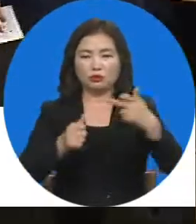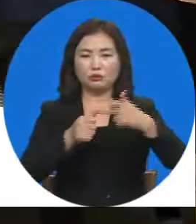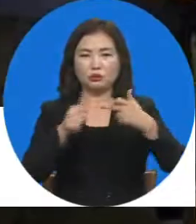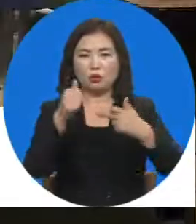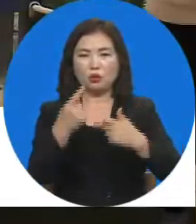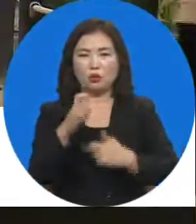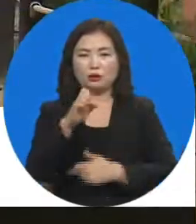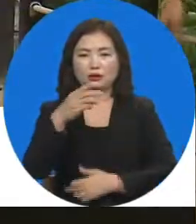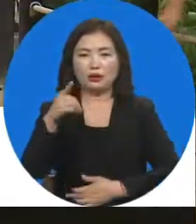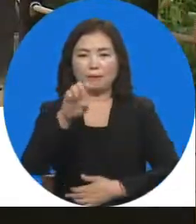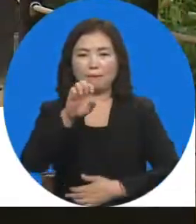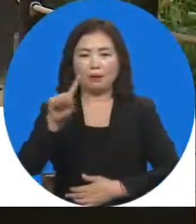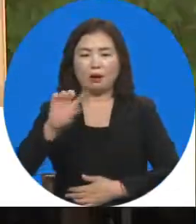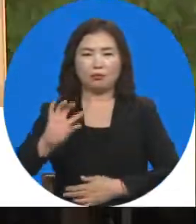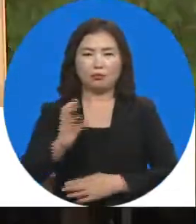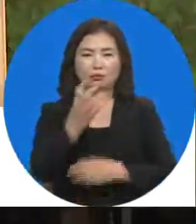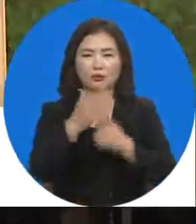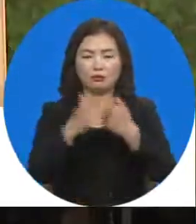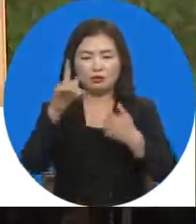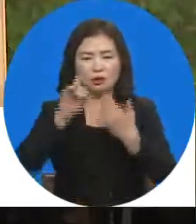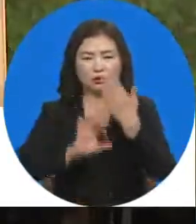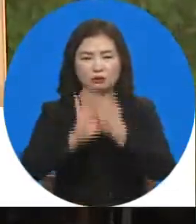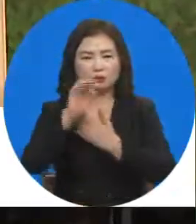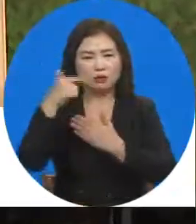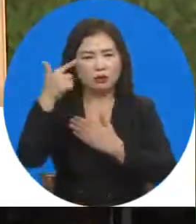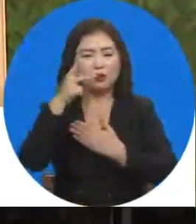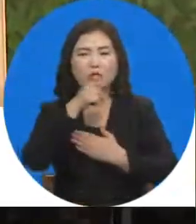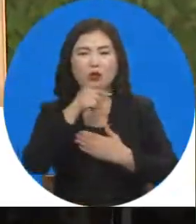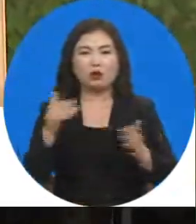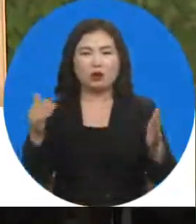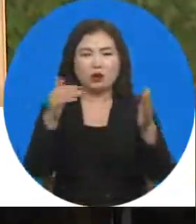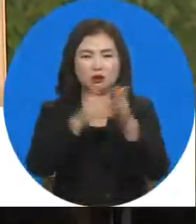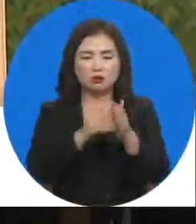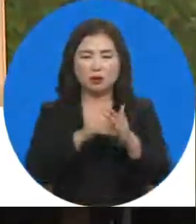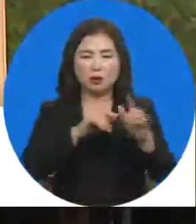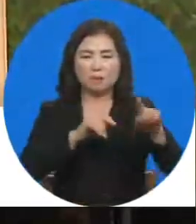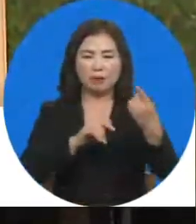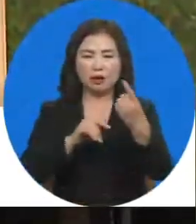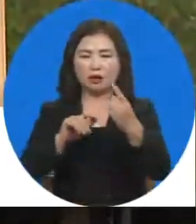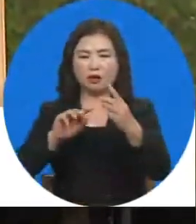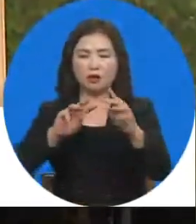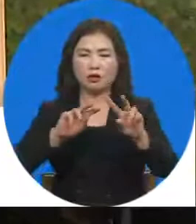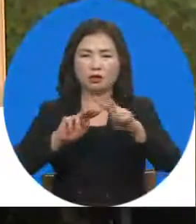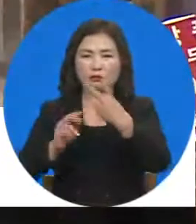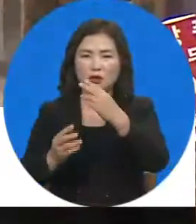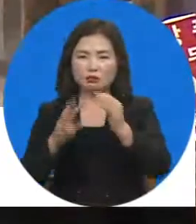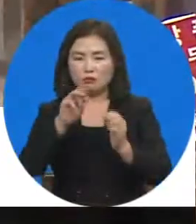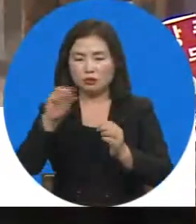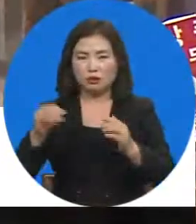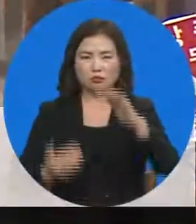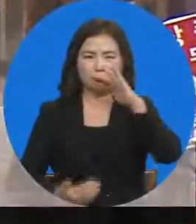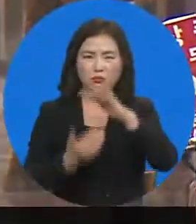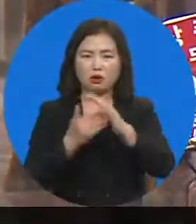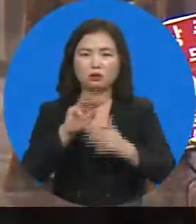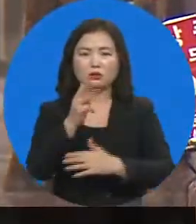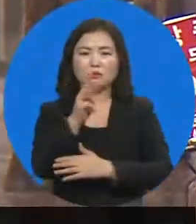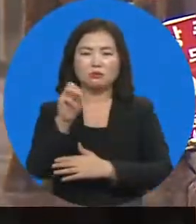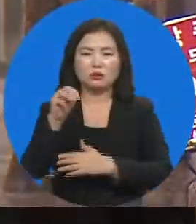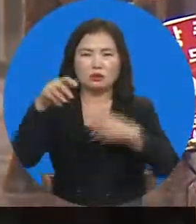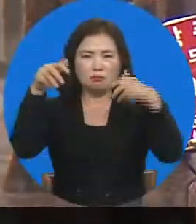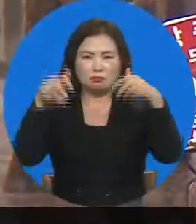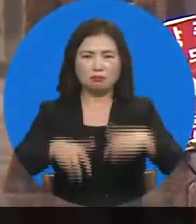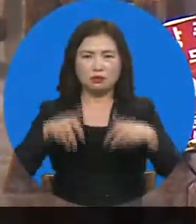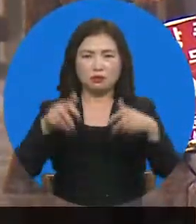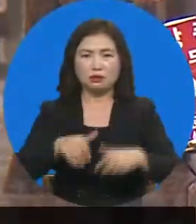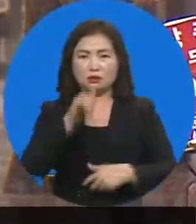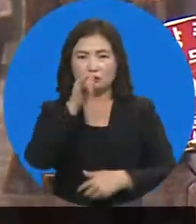태풍 타파의 영향으로 내일 아침부터 다음 주 월요일까지 100에서 200mm, 많은 곳은 300mm 이상 많은